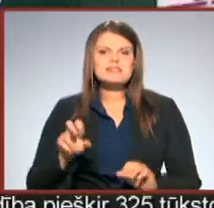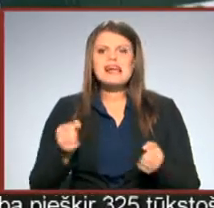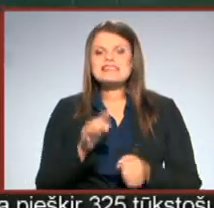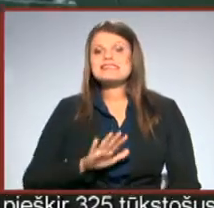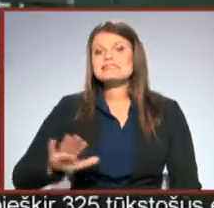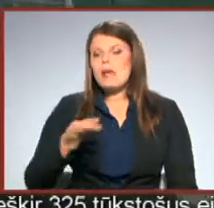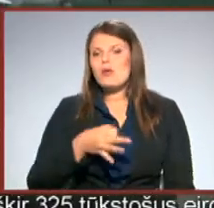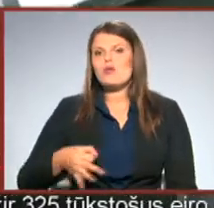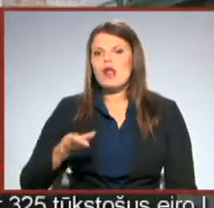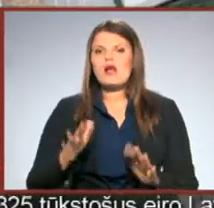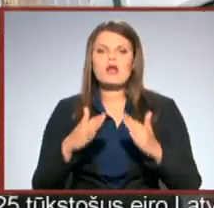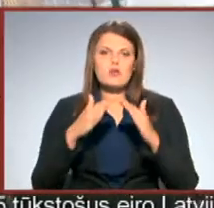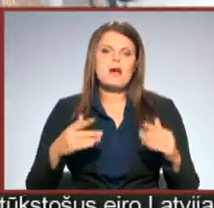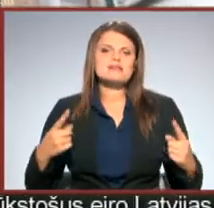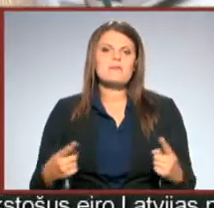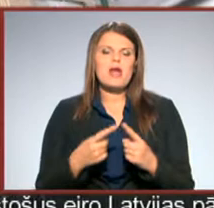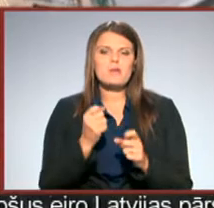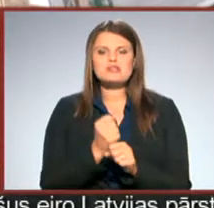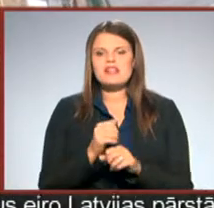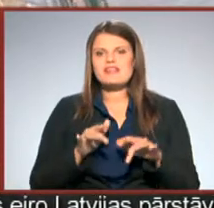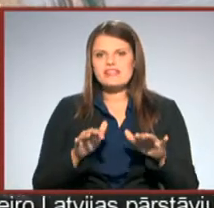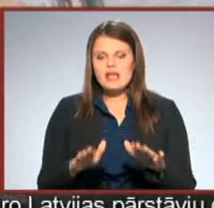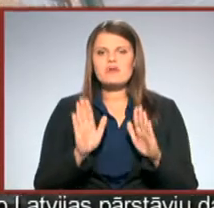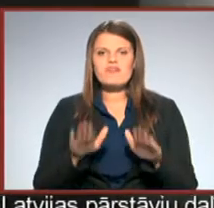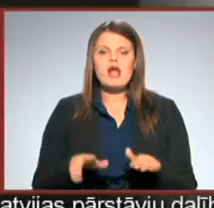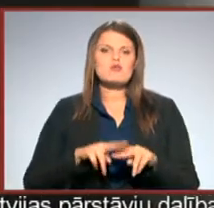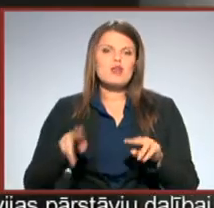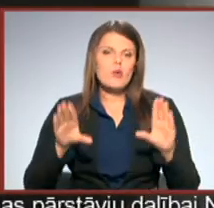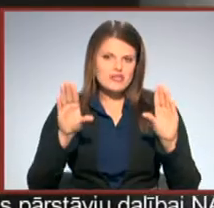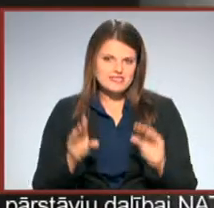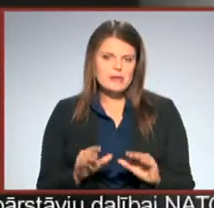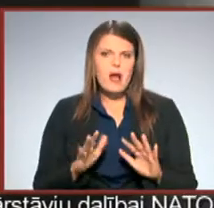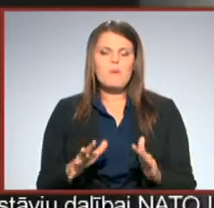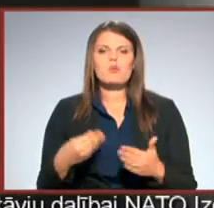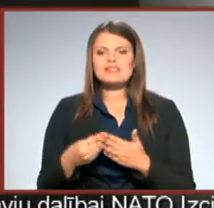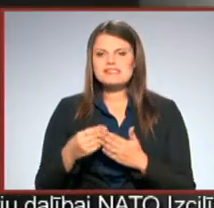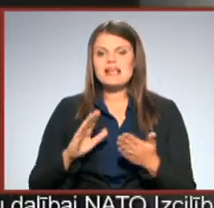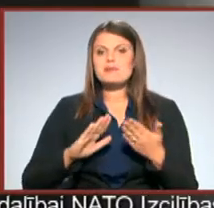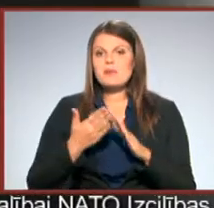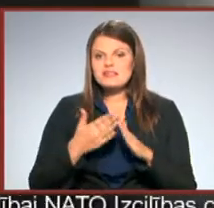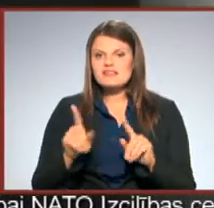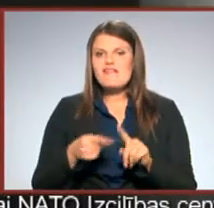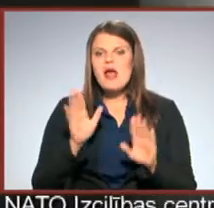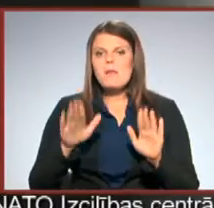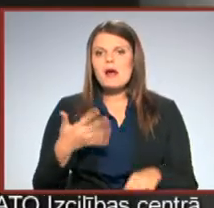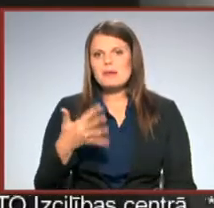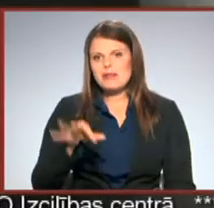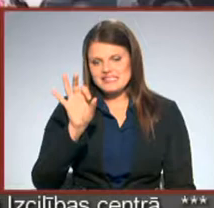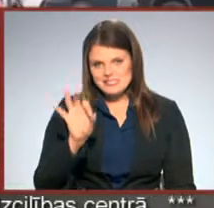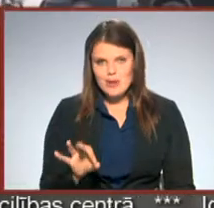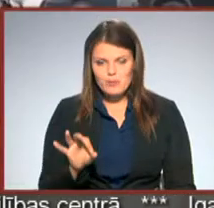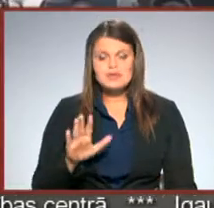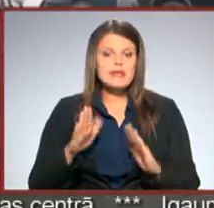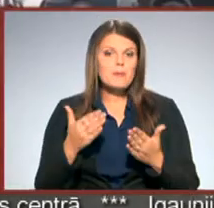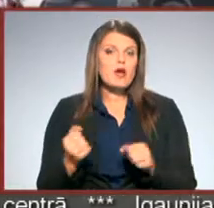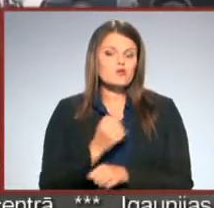rajona katlumājas pielāgošana darbībai koģenerācijas režīmā varētu ļaut samazināt apkuras tarifu pilsētā vēl par 5%.